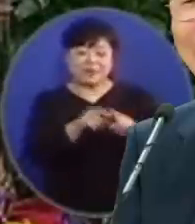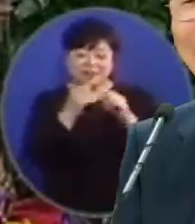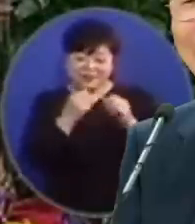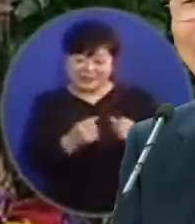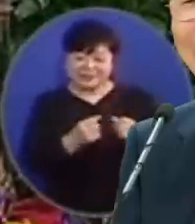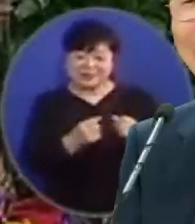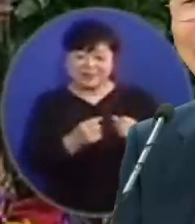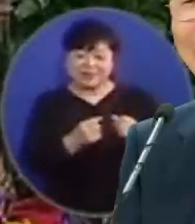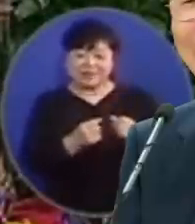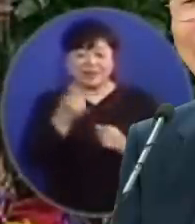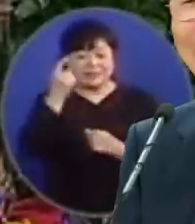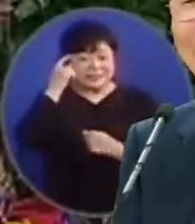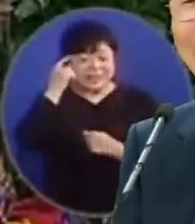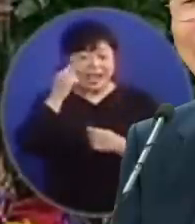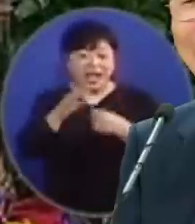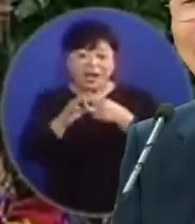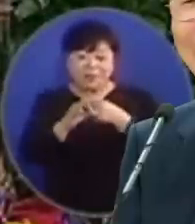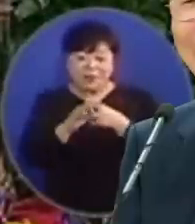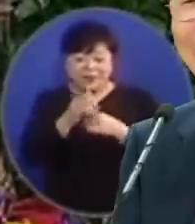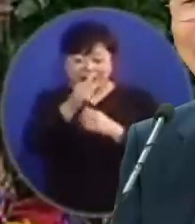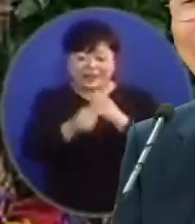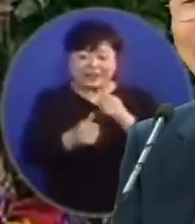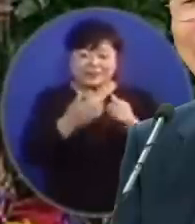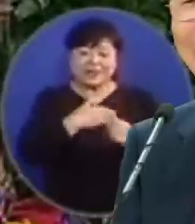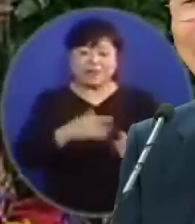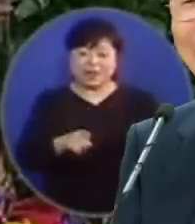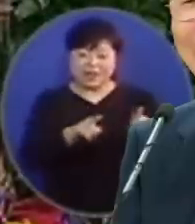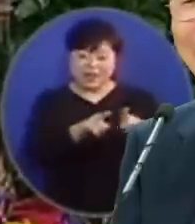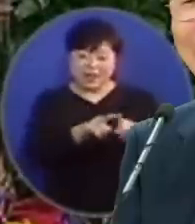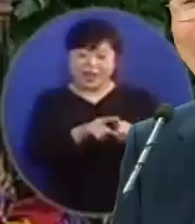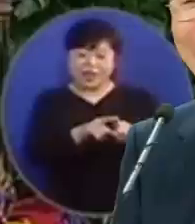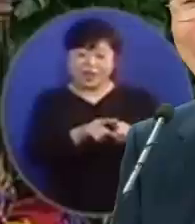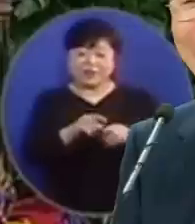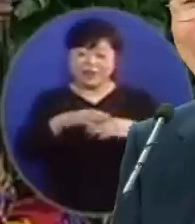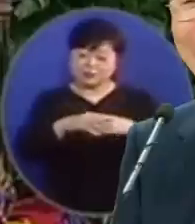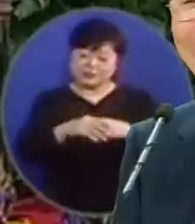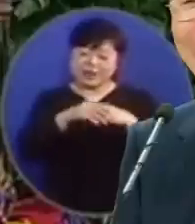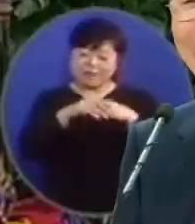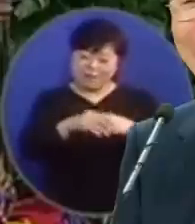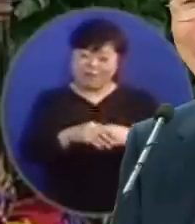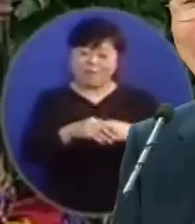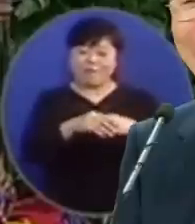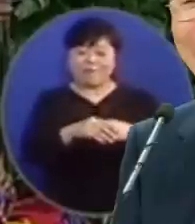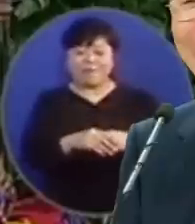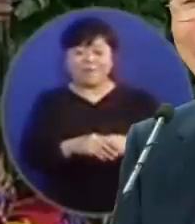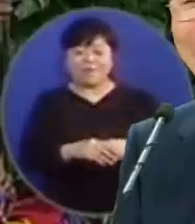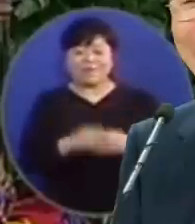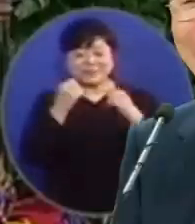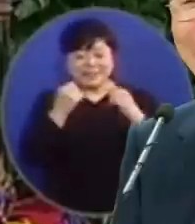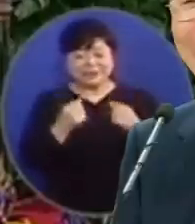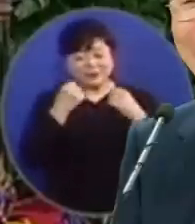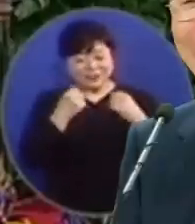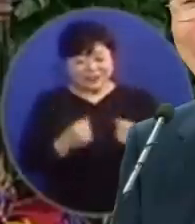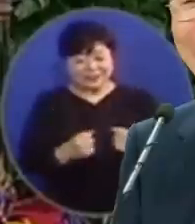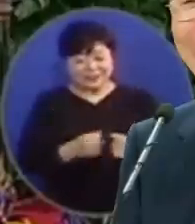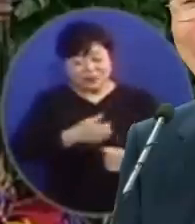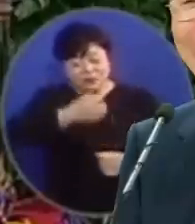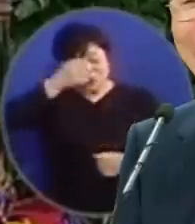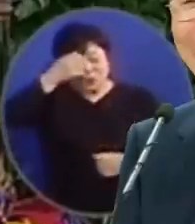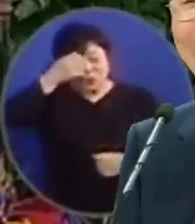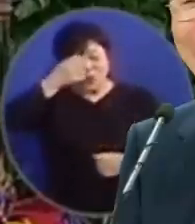계심을 생각했으면 하나님이 나와 함께 손잡고 살고 계시다는 것을